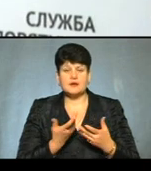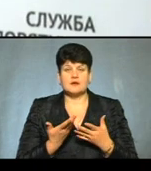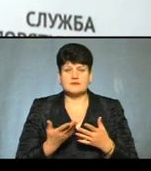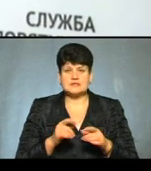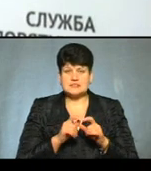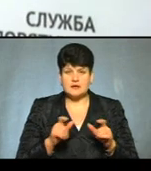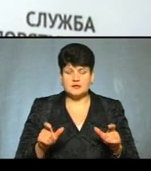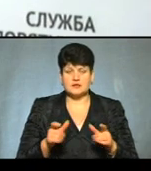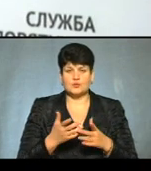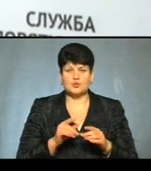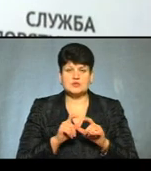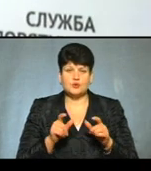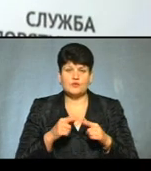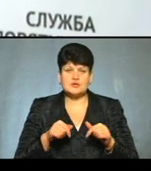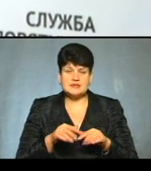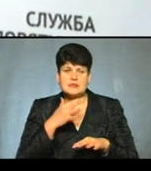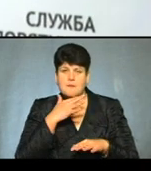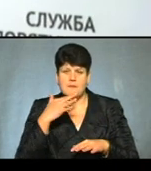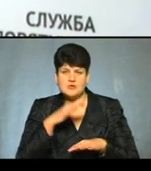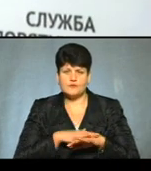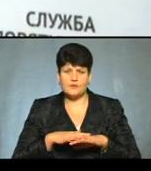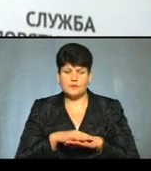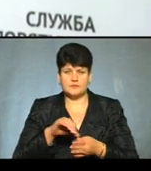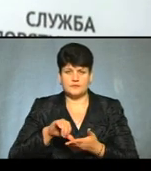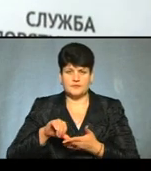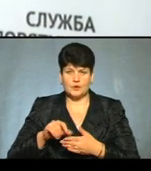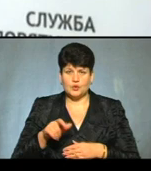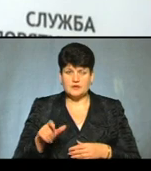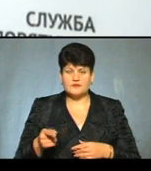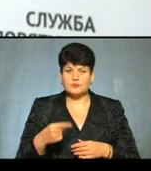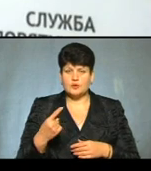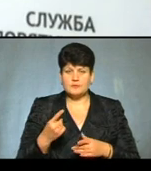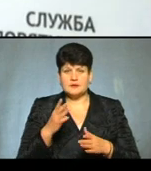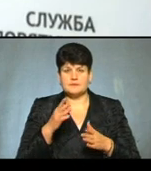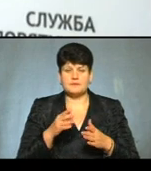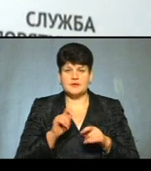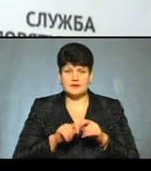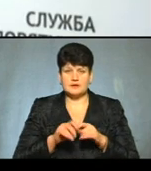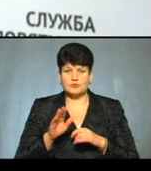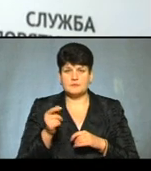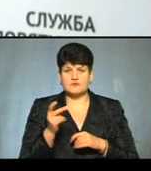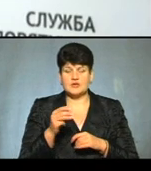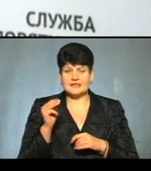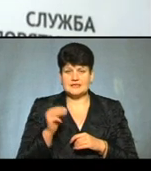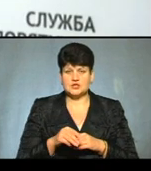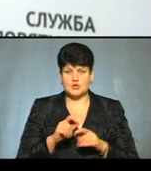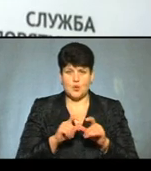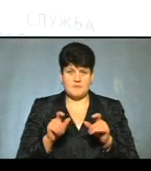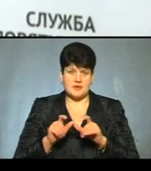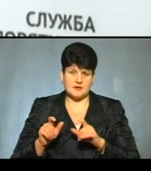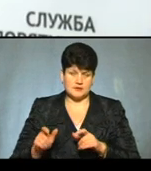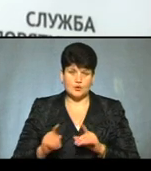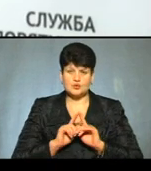закладів, установ та організацій з масовим перебуванням людей. В Тернопільській області даним перевіркам підлягає близько 1500